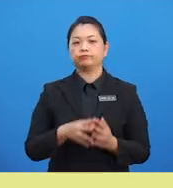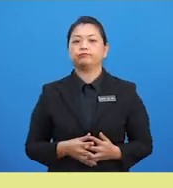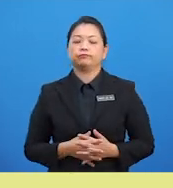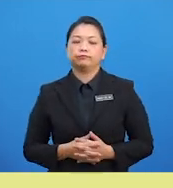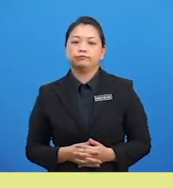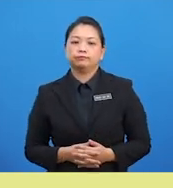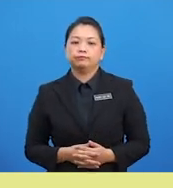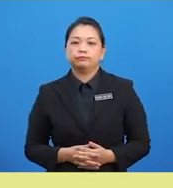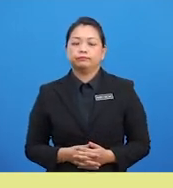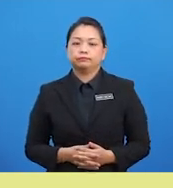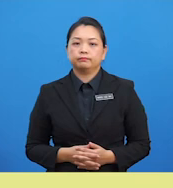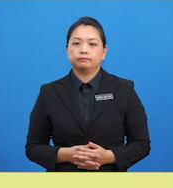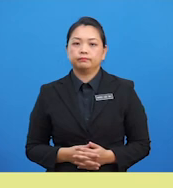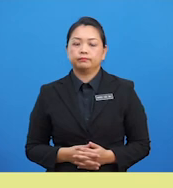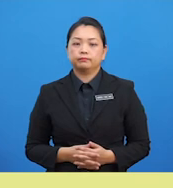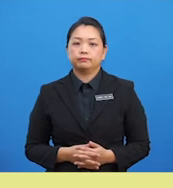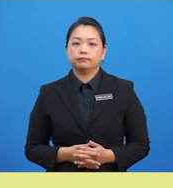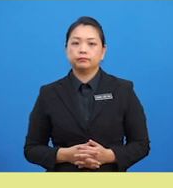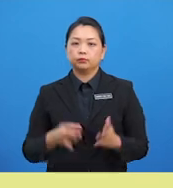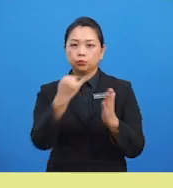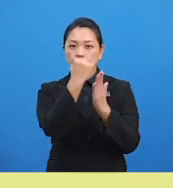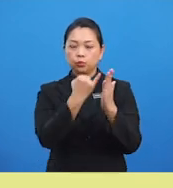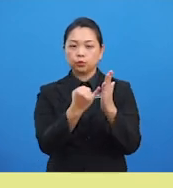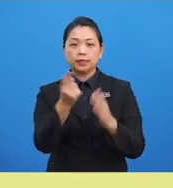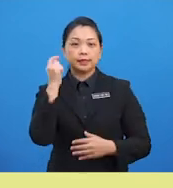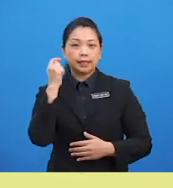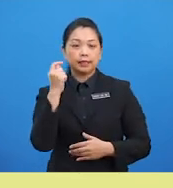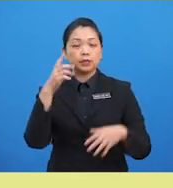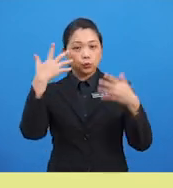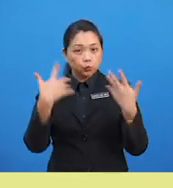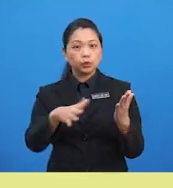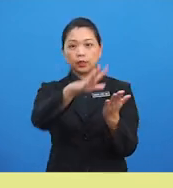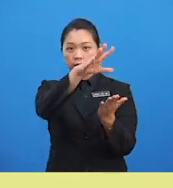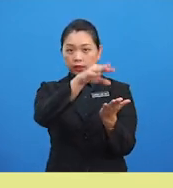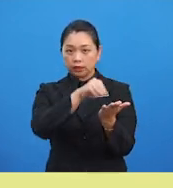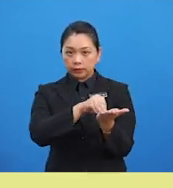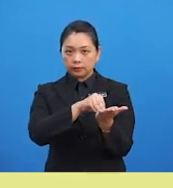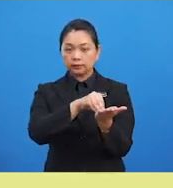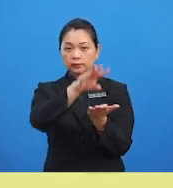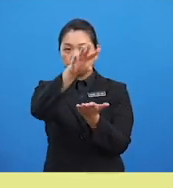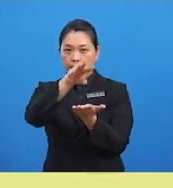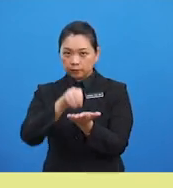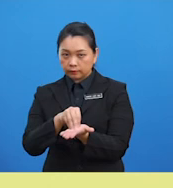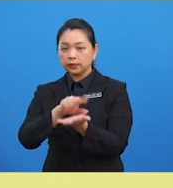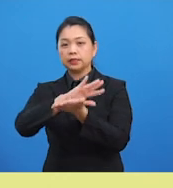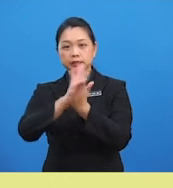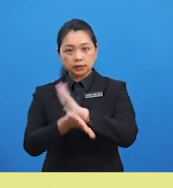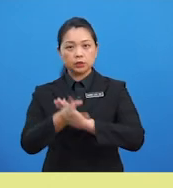Di mana lukisan tersebut telah disalin menjadi dua lukisan.